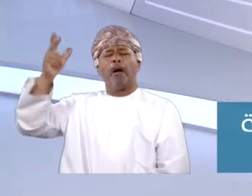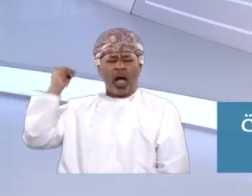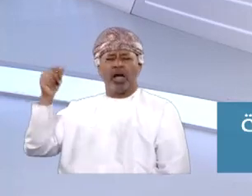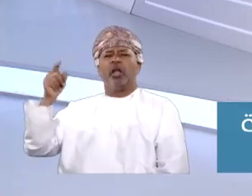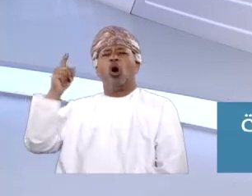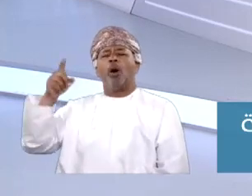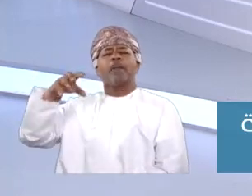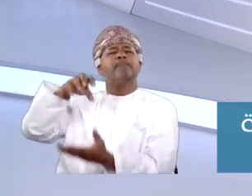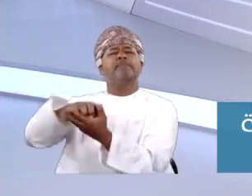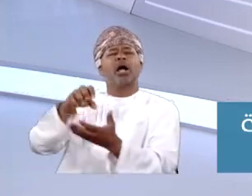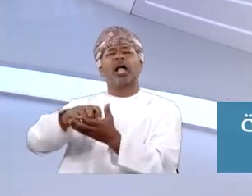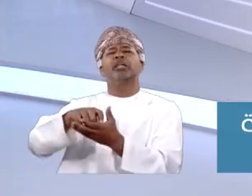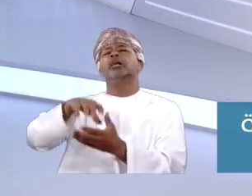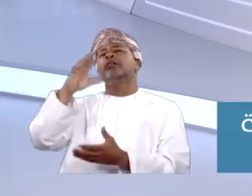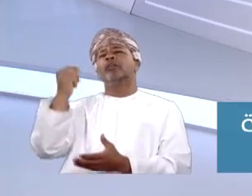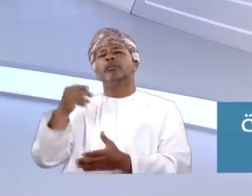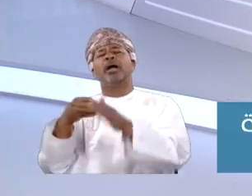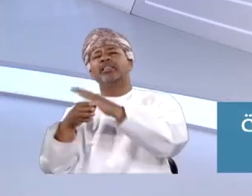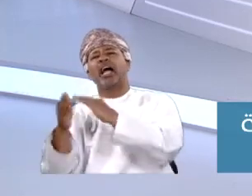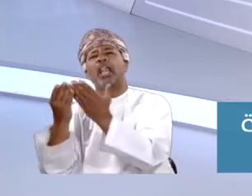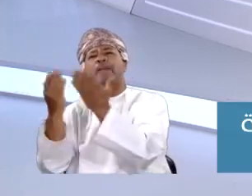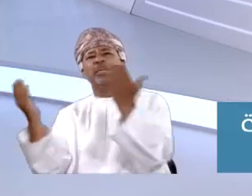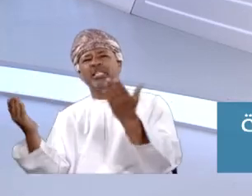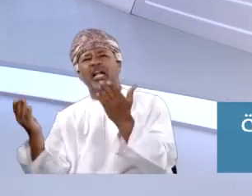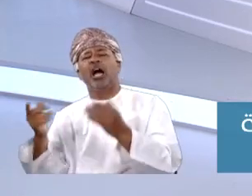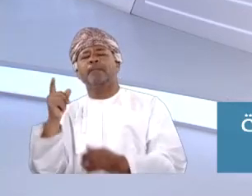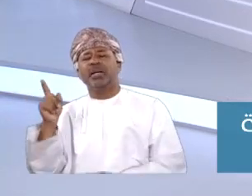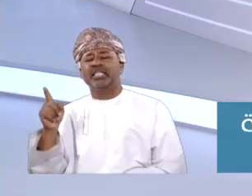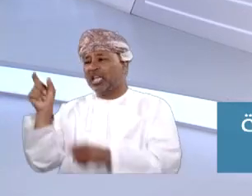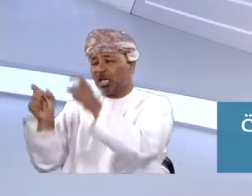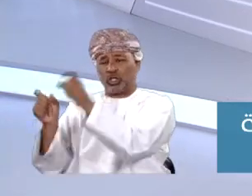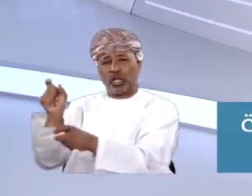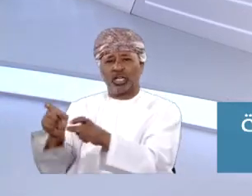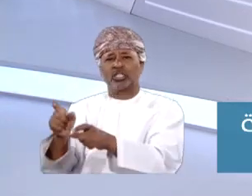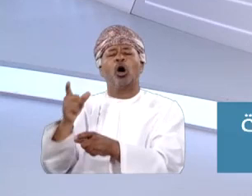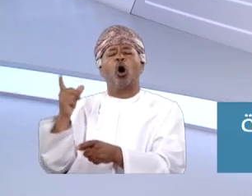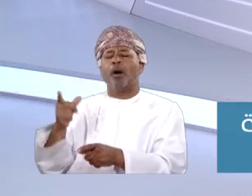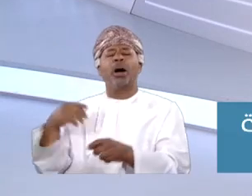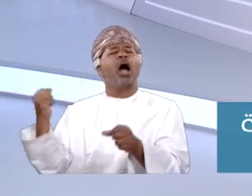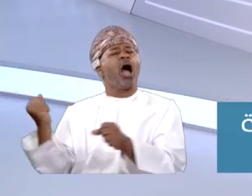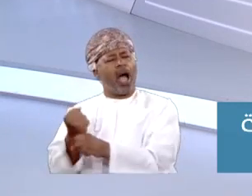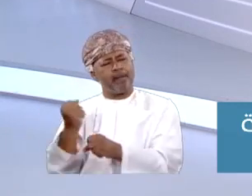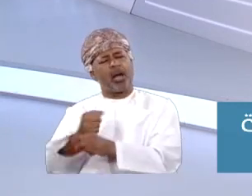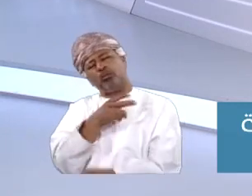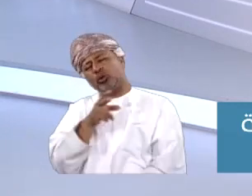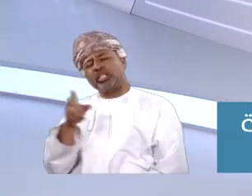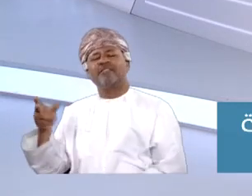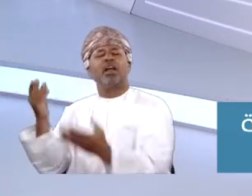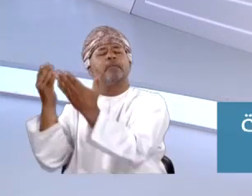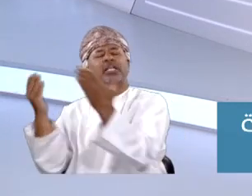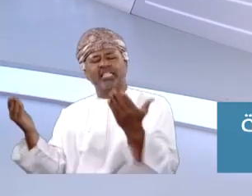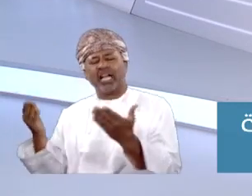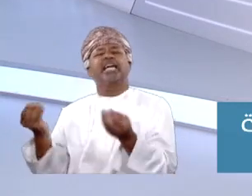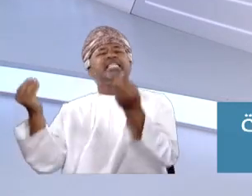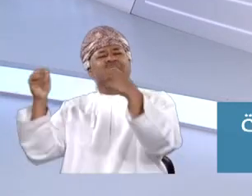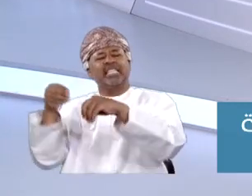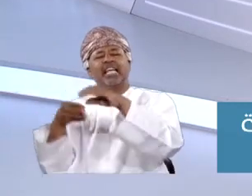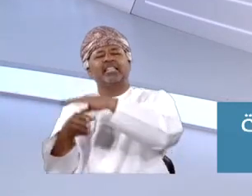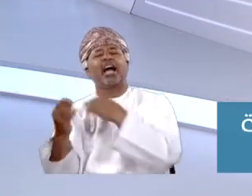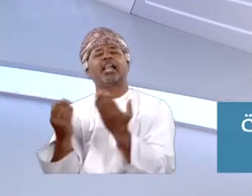لمعلم ثقافي أقيمت فيه. ويأمل الفنانون أن تتوفر أعمال ثقافية ومسرحية